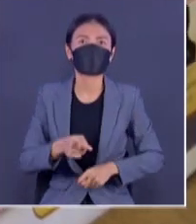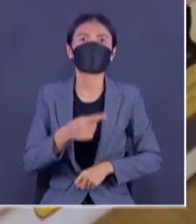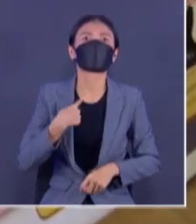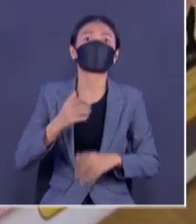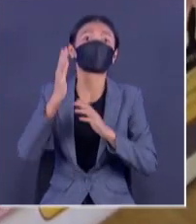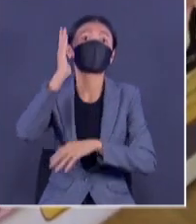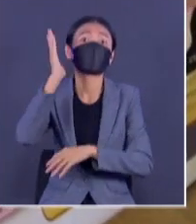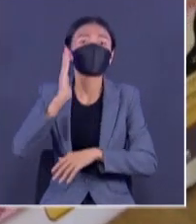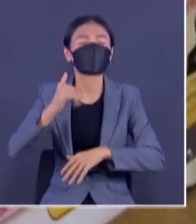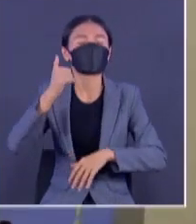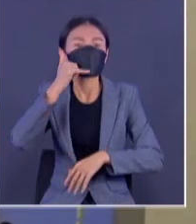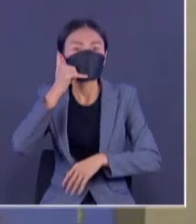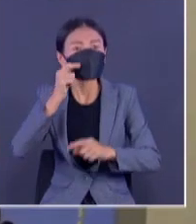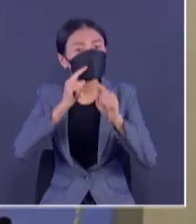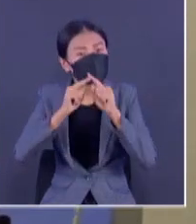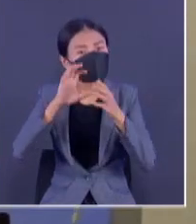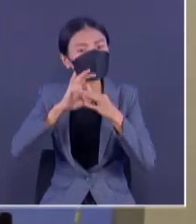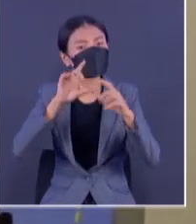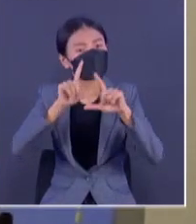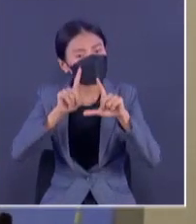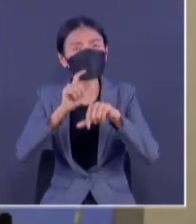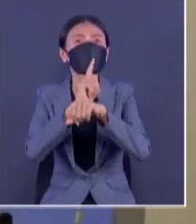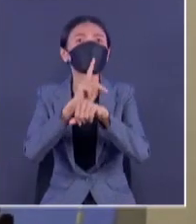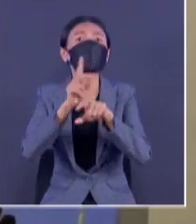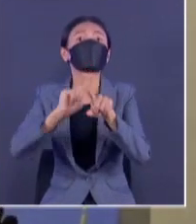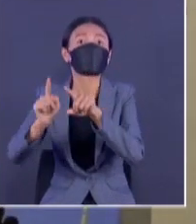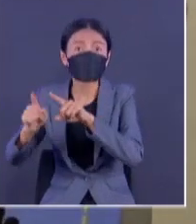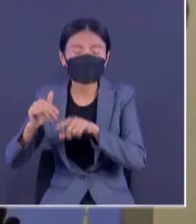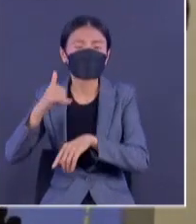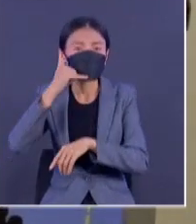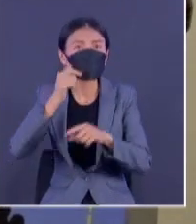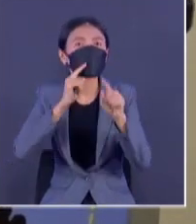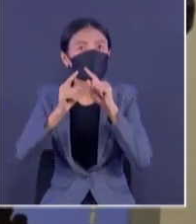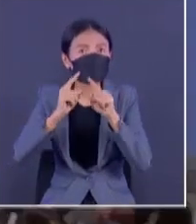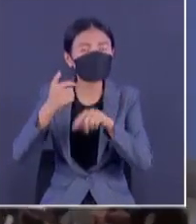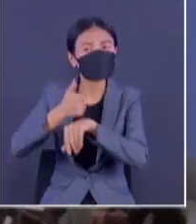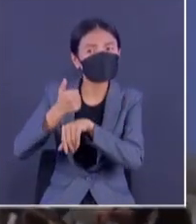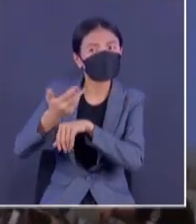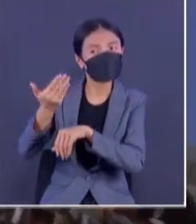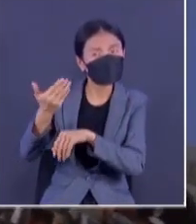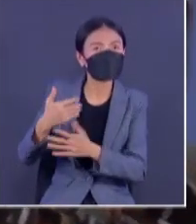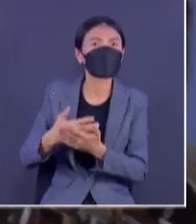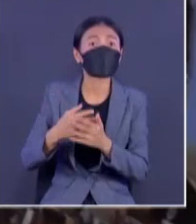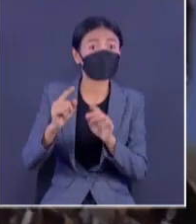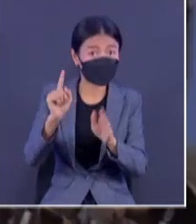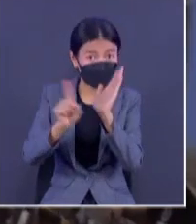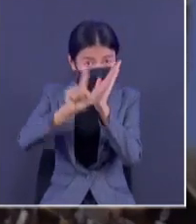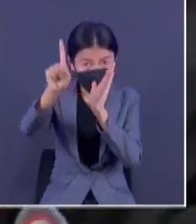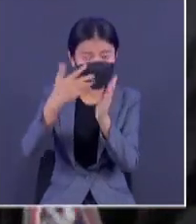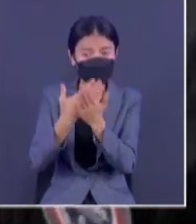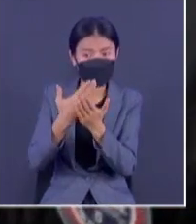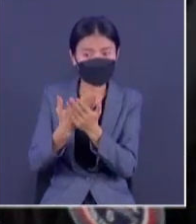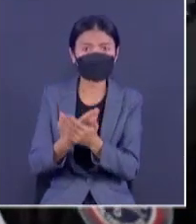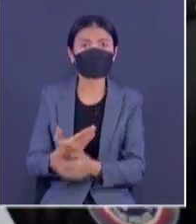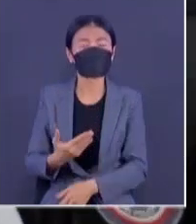การนัดหมายส่งเด็กไปให้บริการโดยค่าตอบแทนต่อครั้งเนี่ยจะอยู่ที่ประมาณสัก 2,000 ถึง 4,000 บาทเด็ก